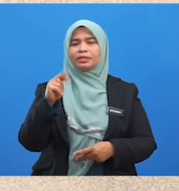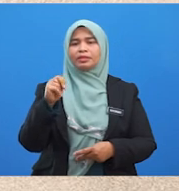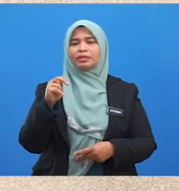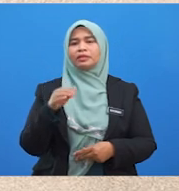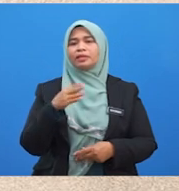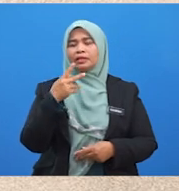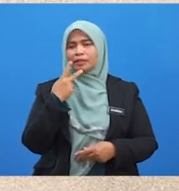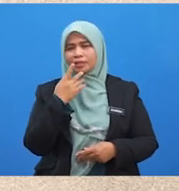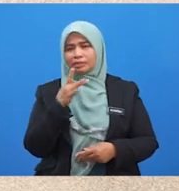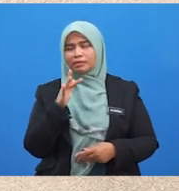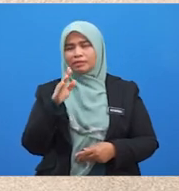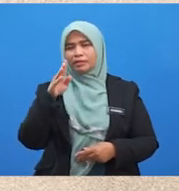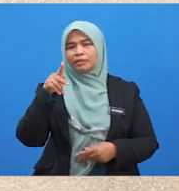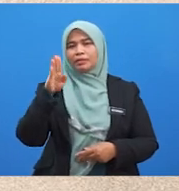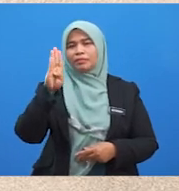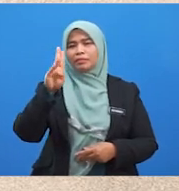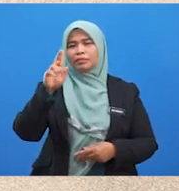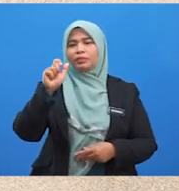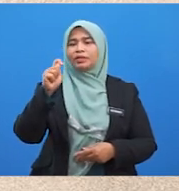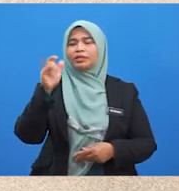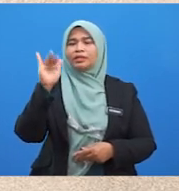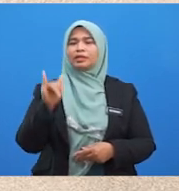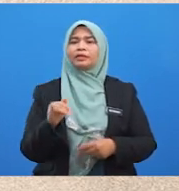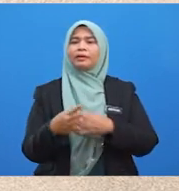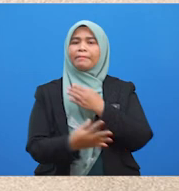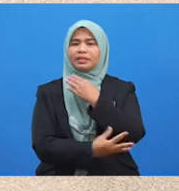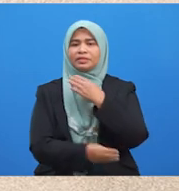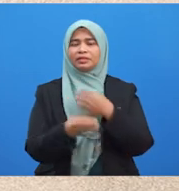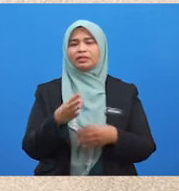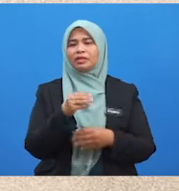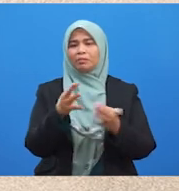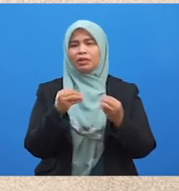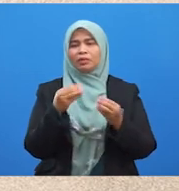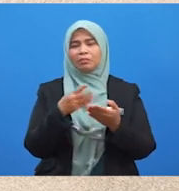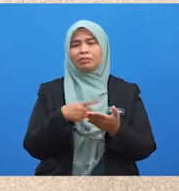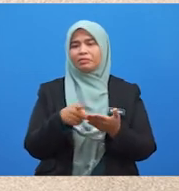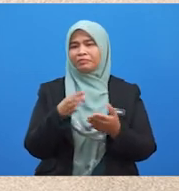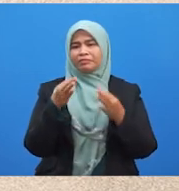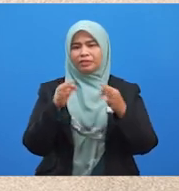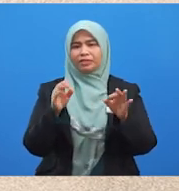sanggup menjadi peguam secara percuma kepada Bulat.